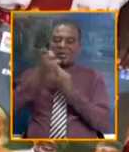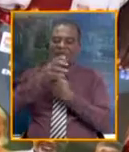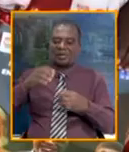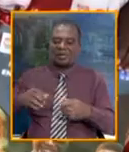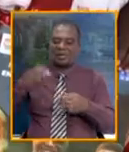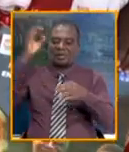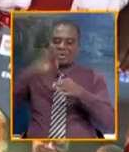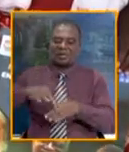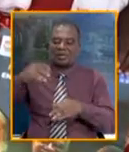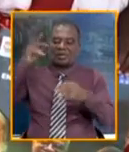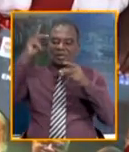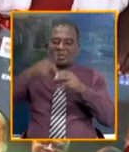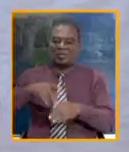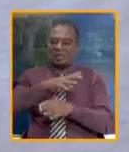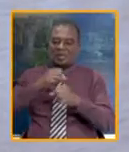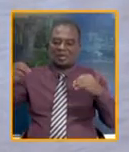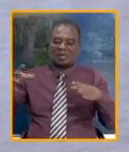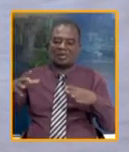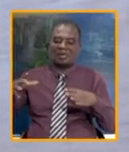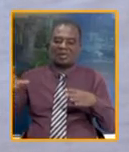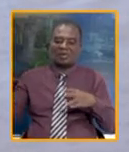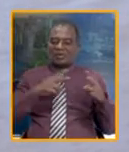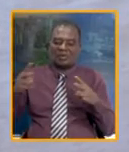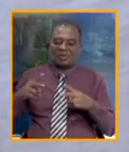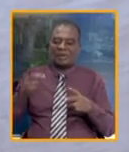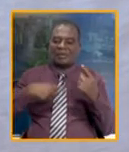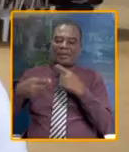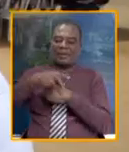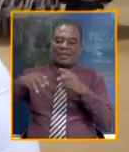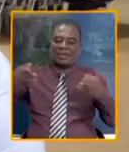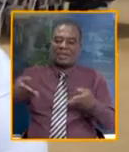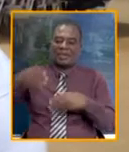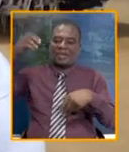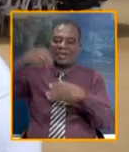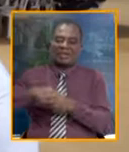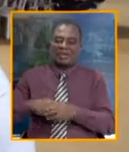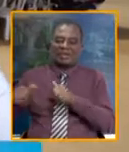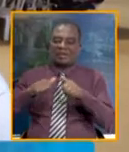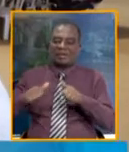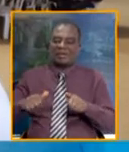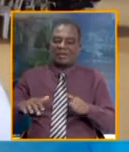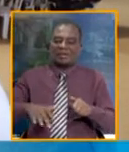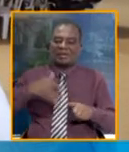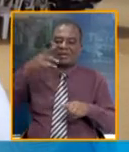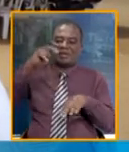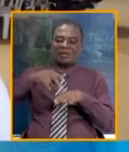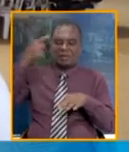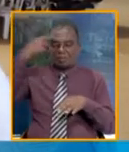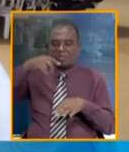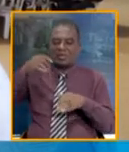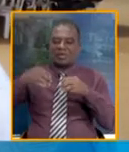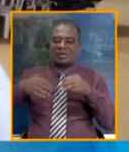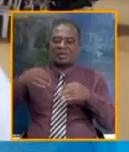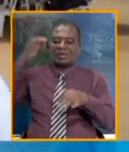élection participative et sans violence. Nous sommes ici aujourd'hui dans le cadre des activités de sensibilisation à des élections